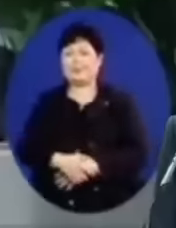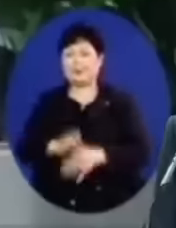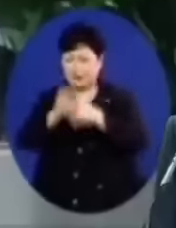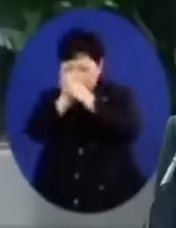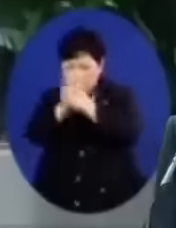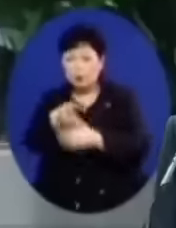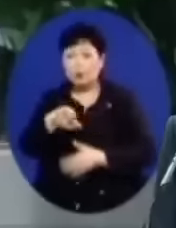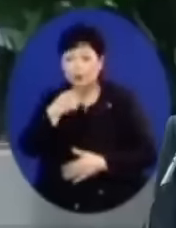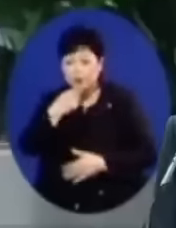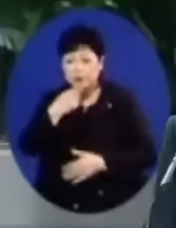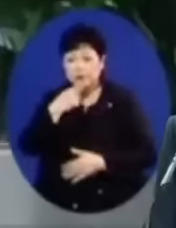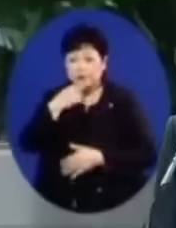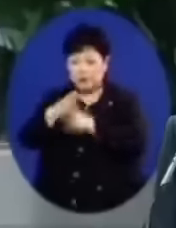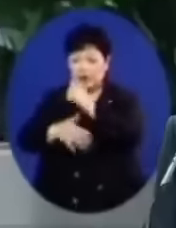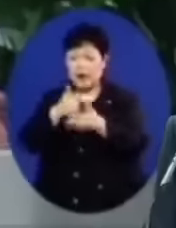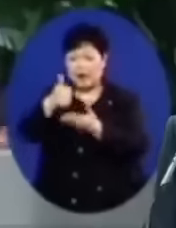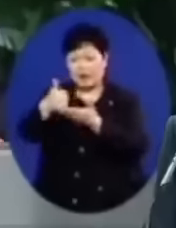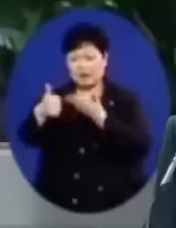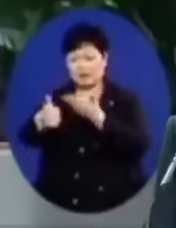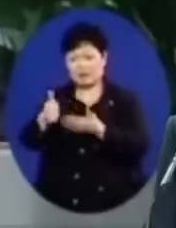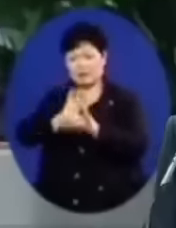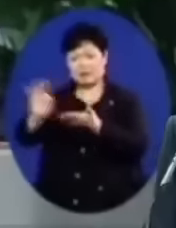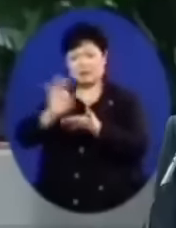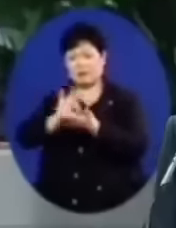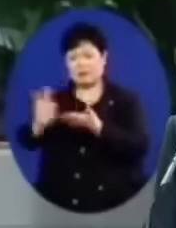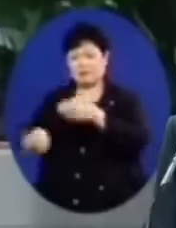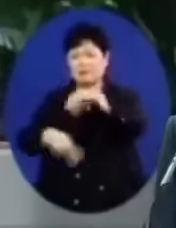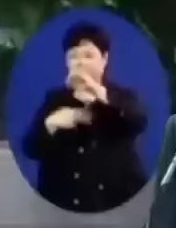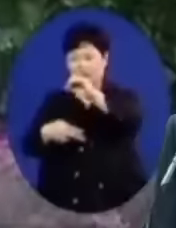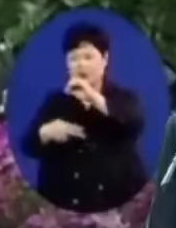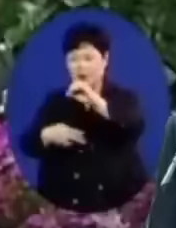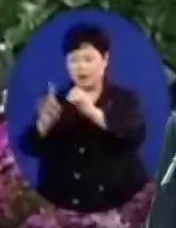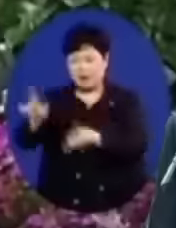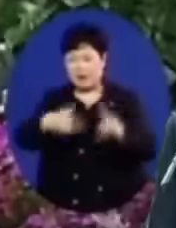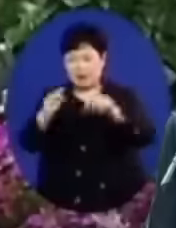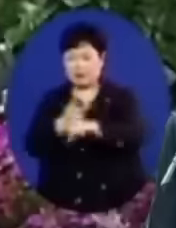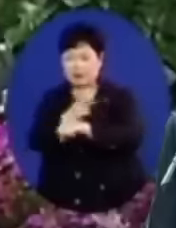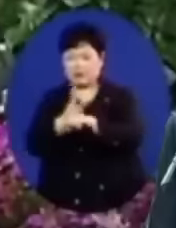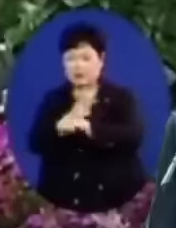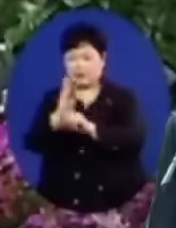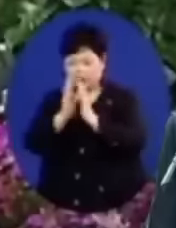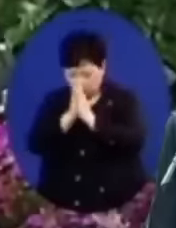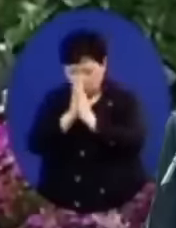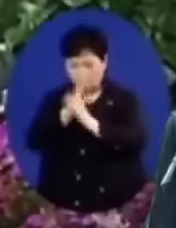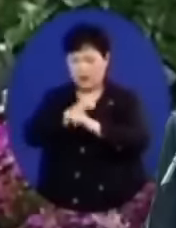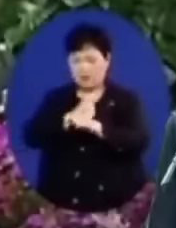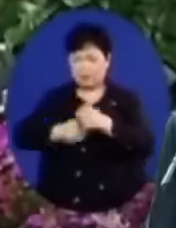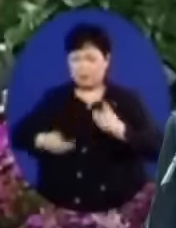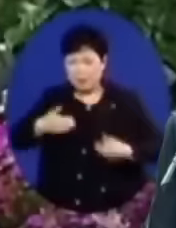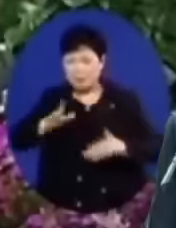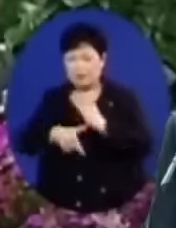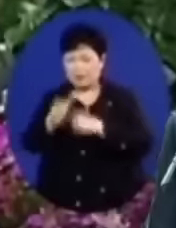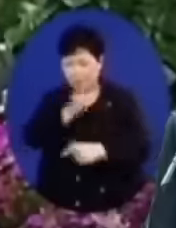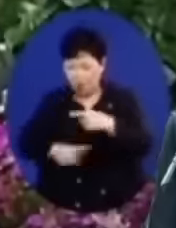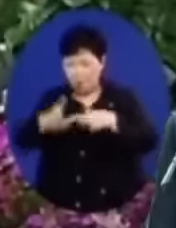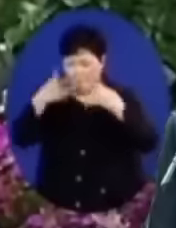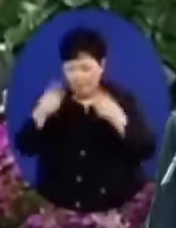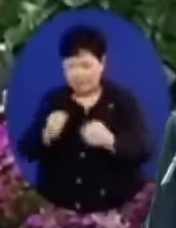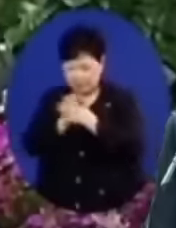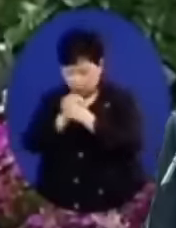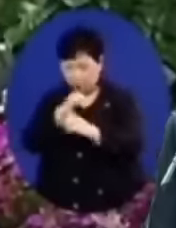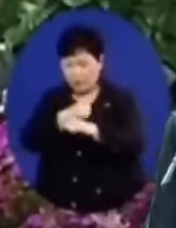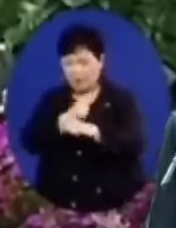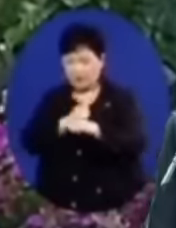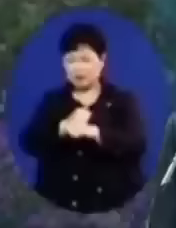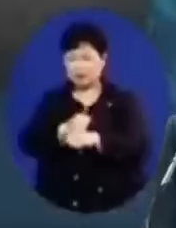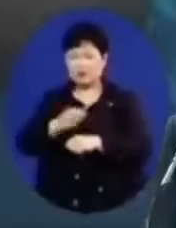기도하지 않고는 하나님이 결코 사용하지 않는다는 것입니다. 하루에 3시간씩 기도하며 바쁠 때는 더 많이 기도한다는